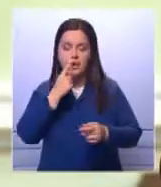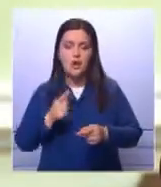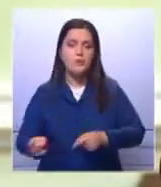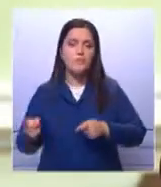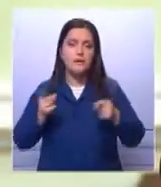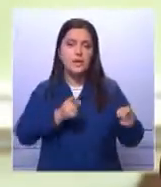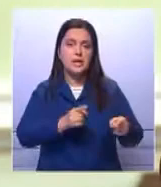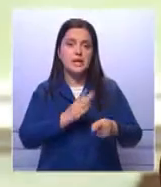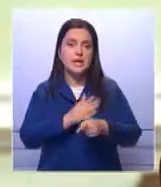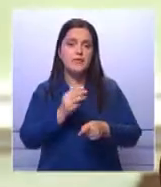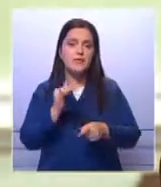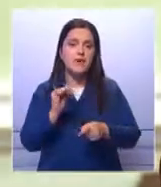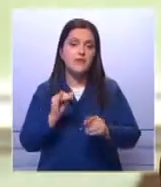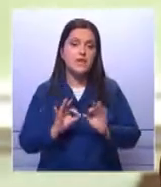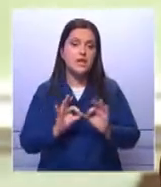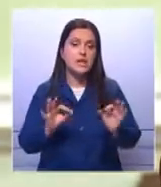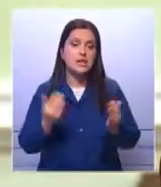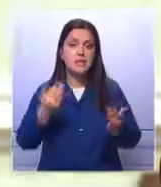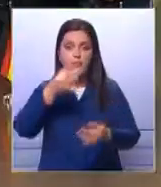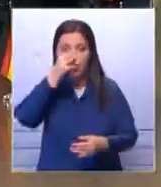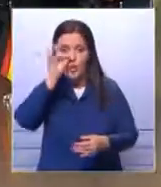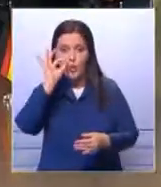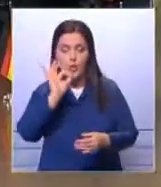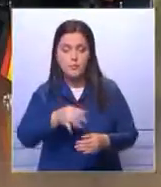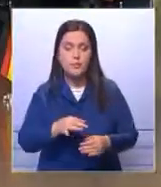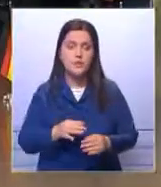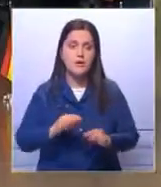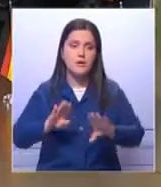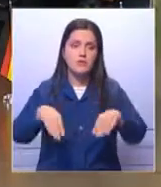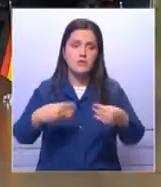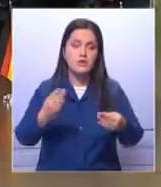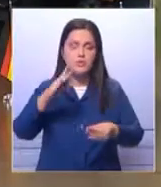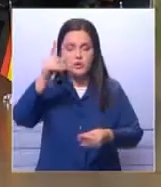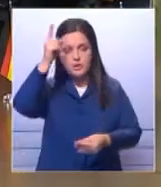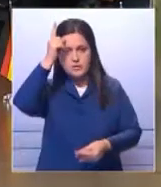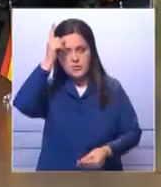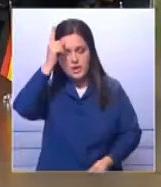свою очередь, Сибили Пфайфер рассказала, каким опытом готова поделиться Германия.